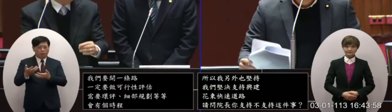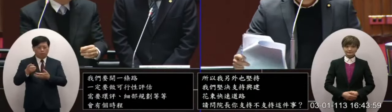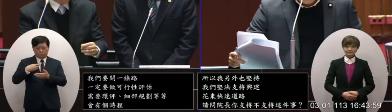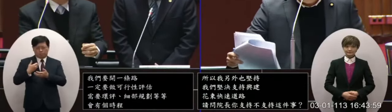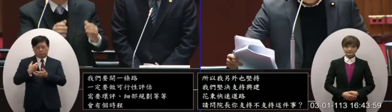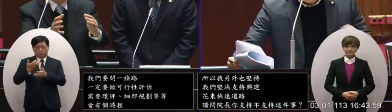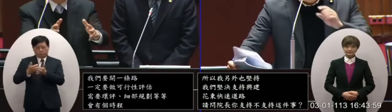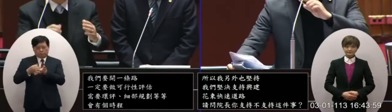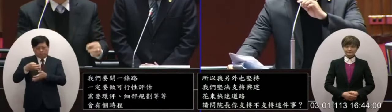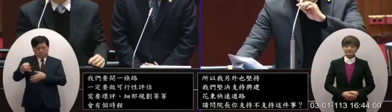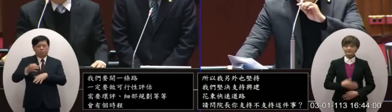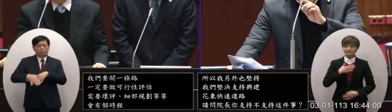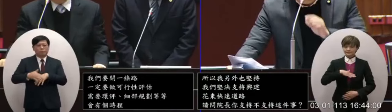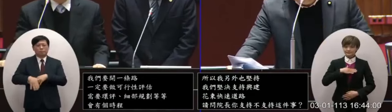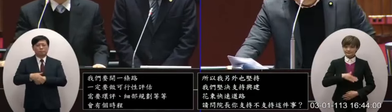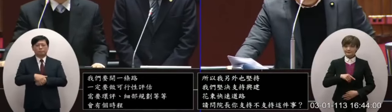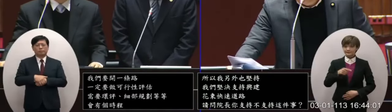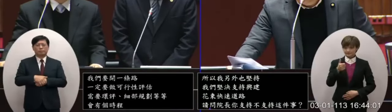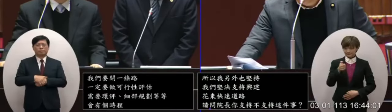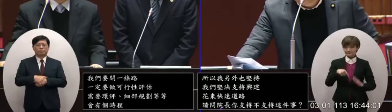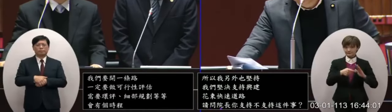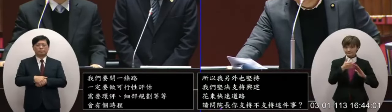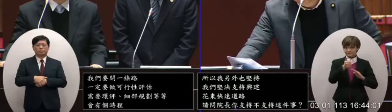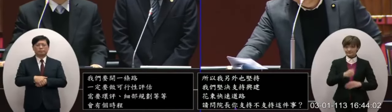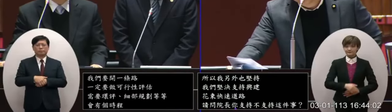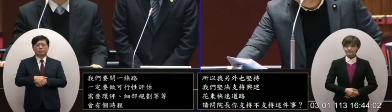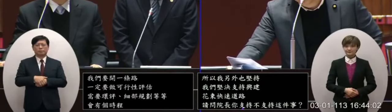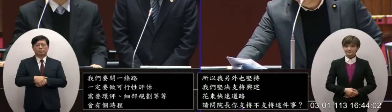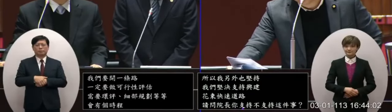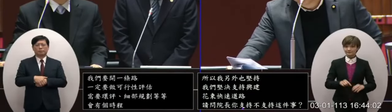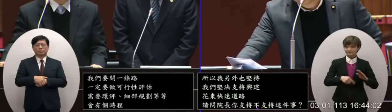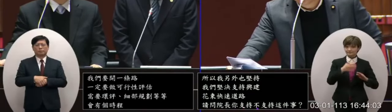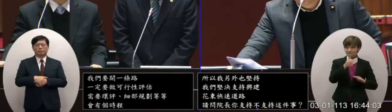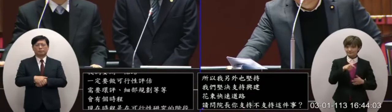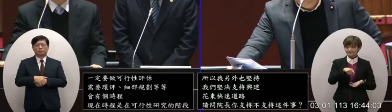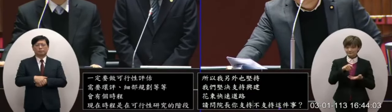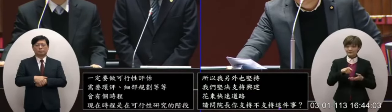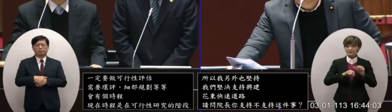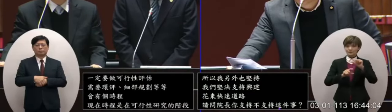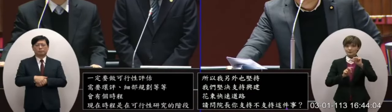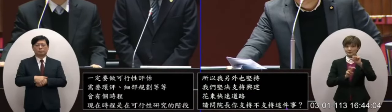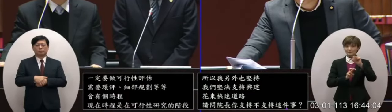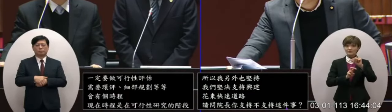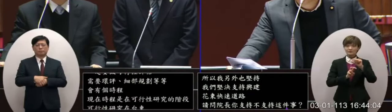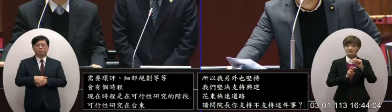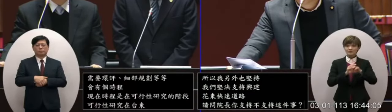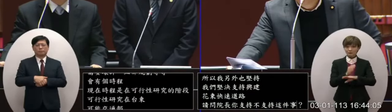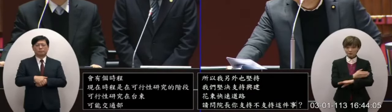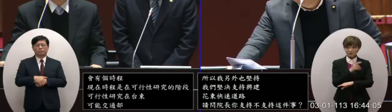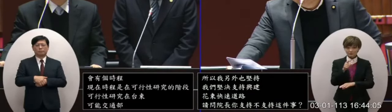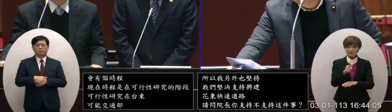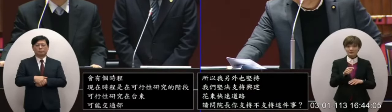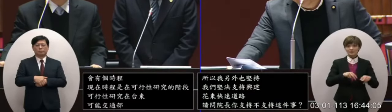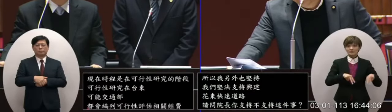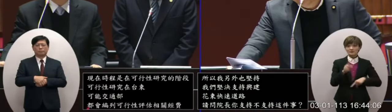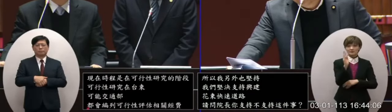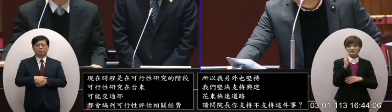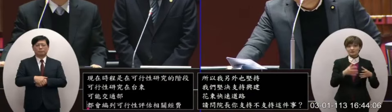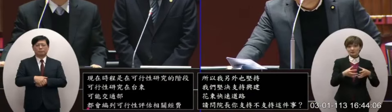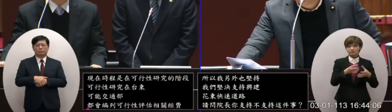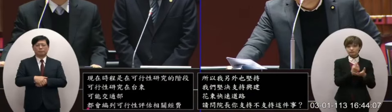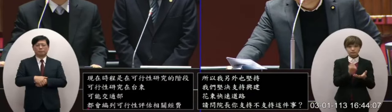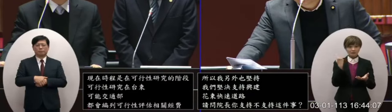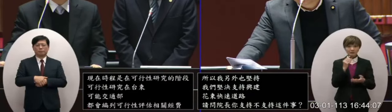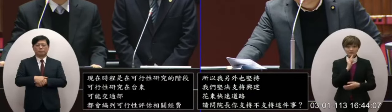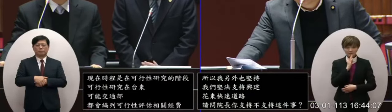关的经费的。 了解，谢院长，我现在院长会了。像院长，你都提到你五二零之后要离开行政团队嘛？那不过我